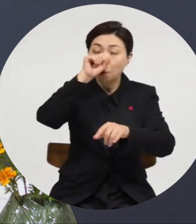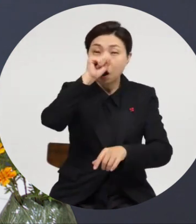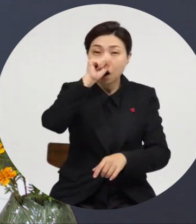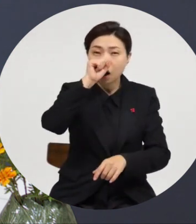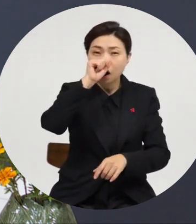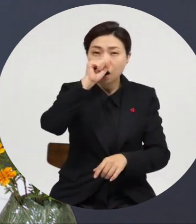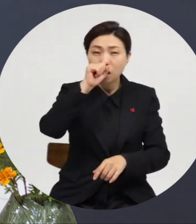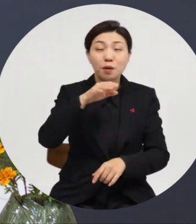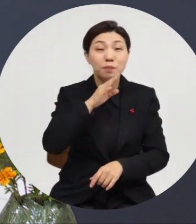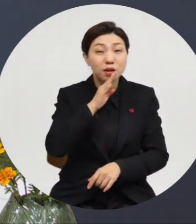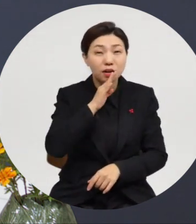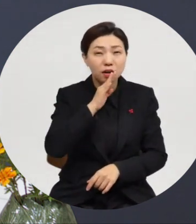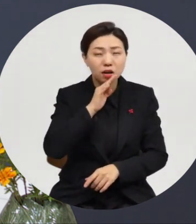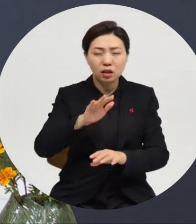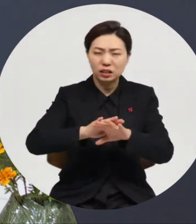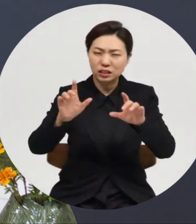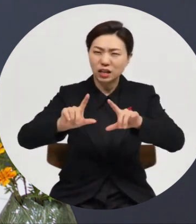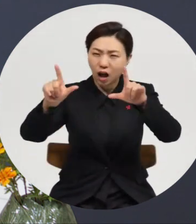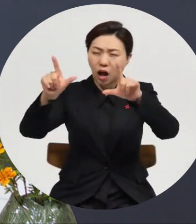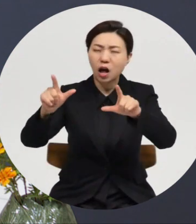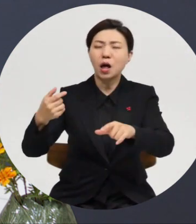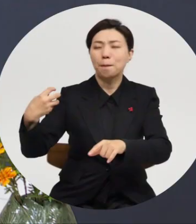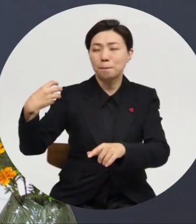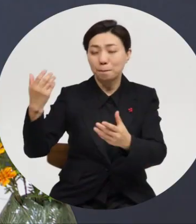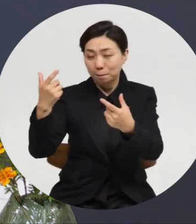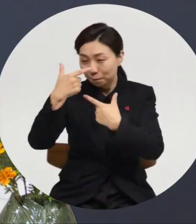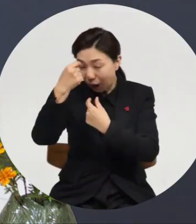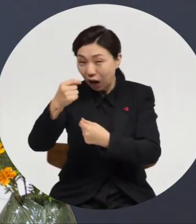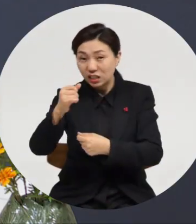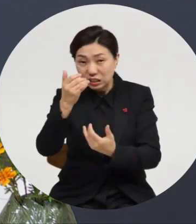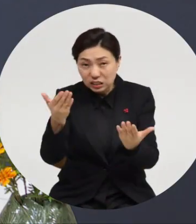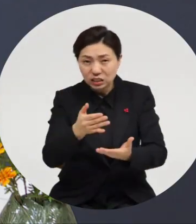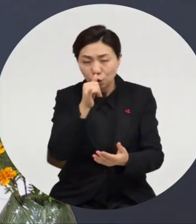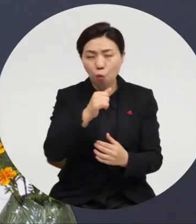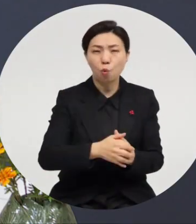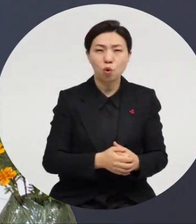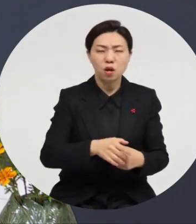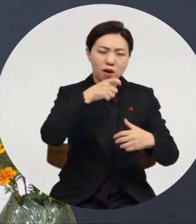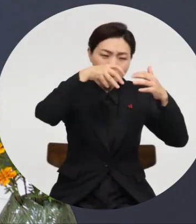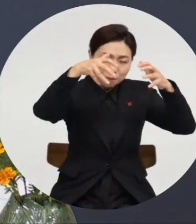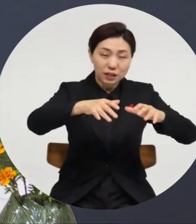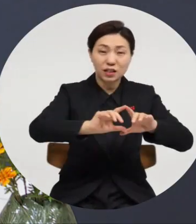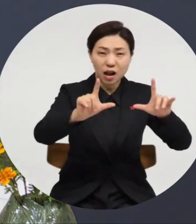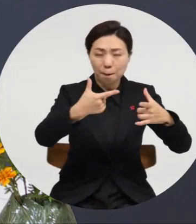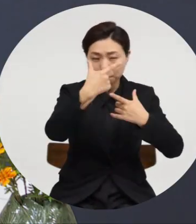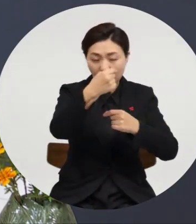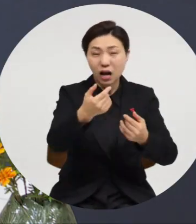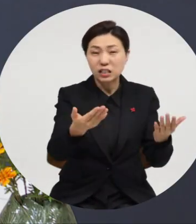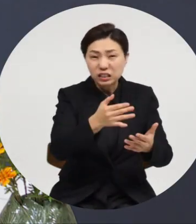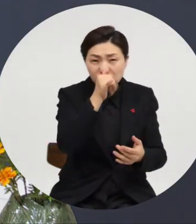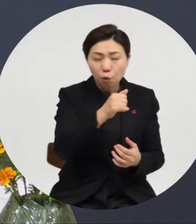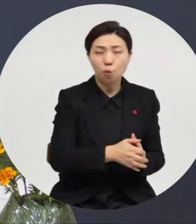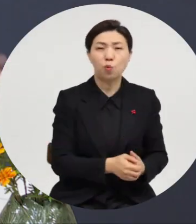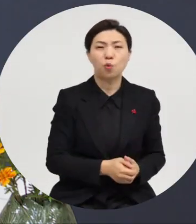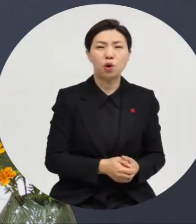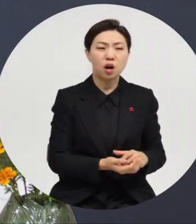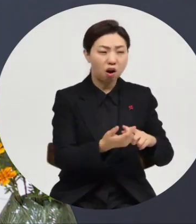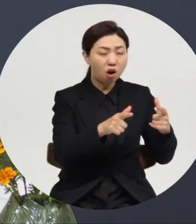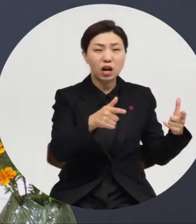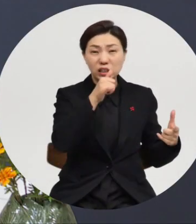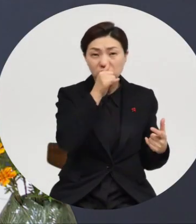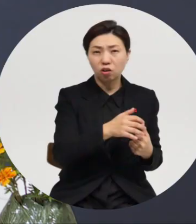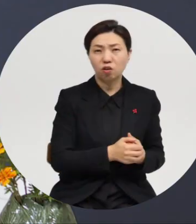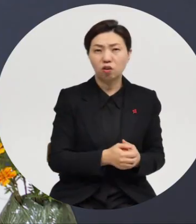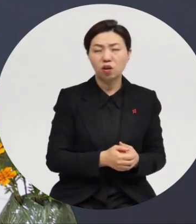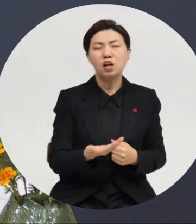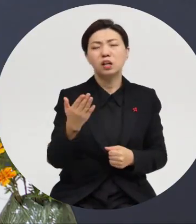날씨가 맑아야 된다. 그러니까 맑은 날 할 일이 있고 흐린 날 할 일이 있고 비 오는 날 할 일이 있고 이렇게 다 종류가 다 다르다